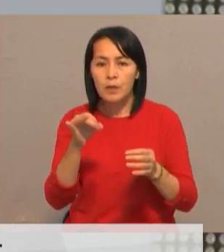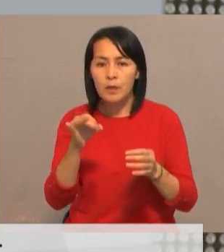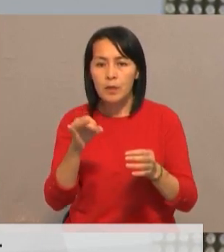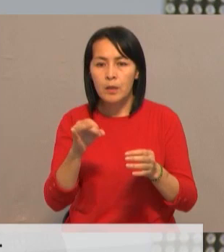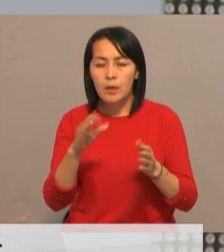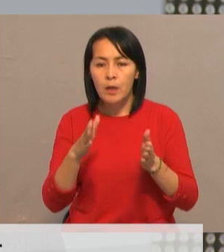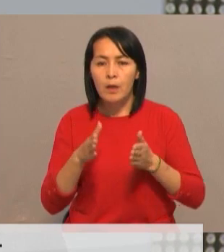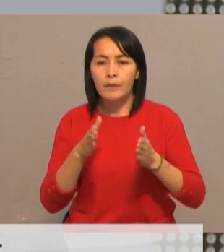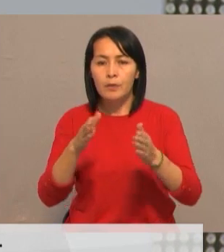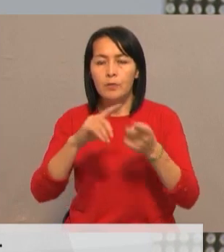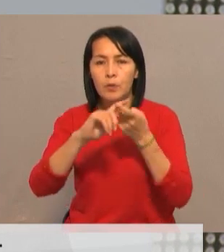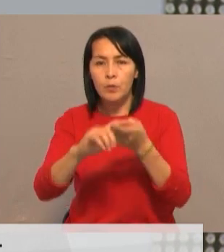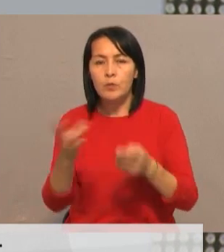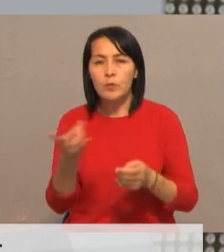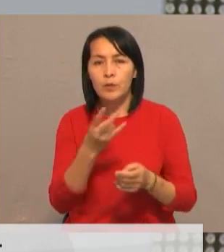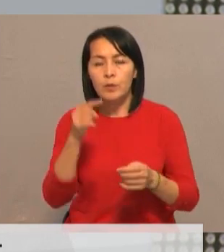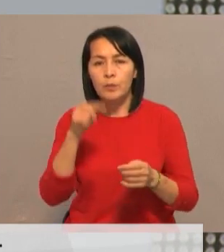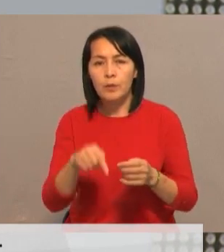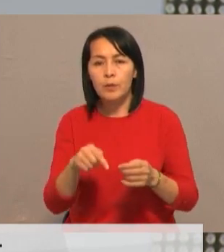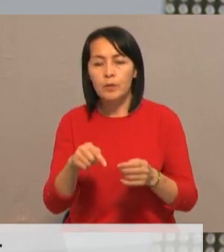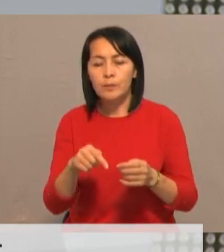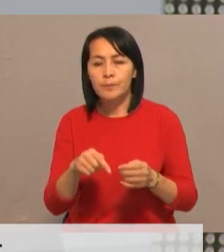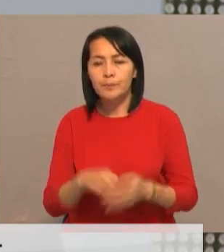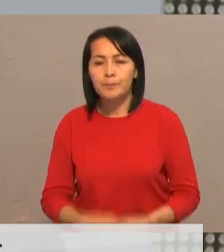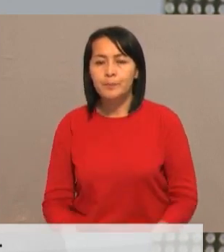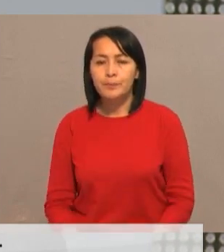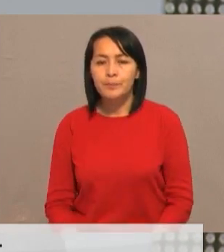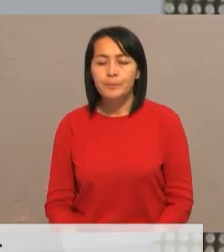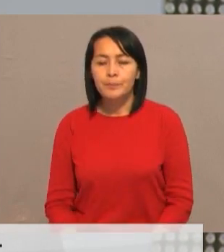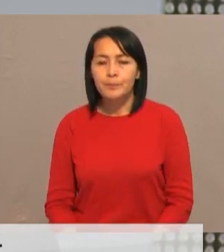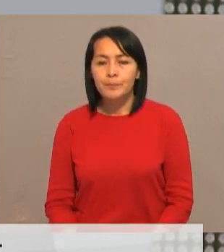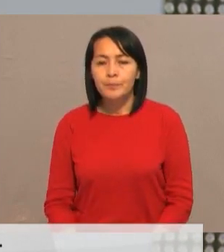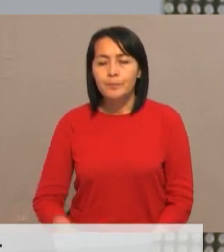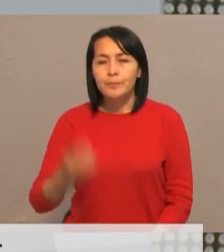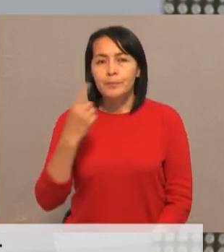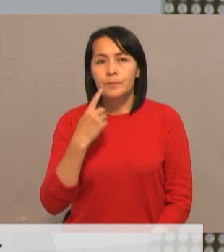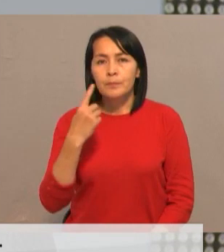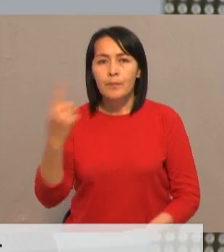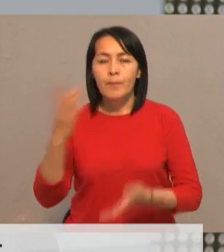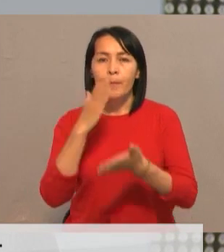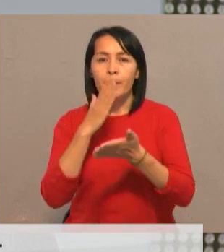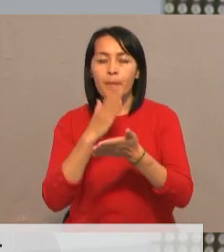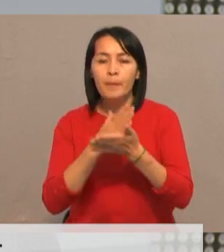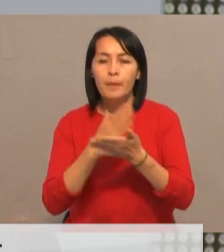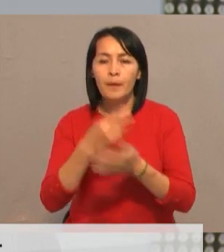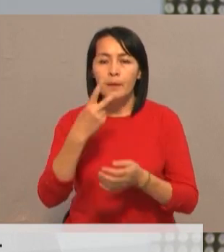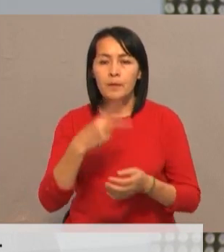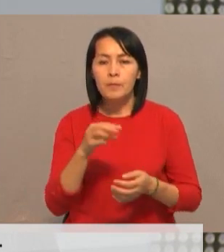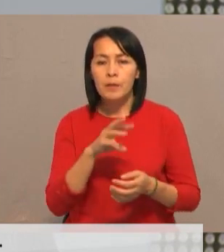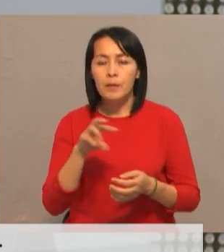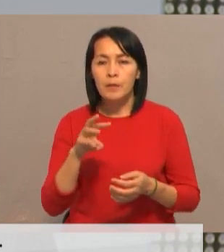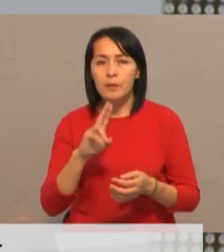Көксарай-Балтакөл автожолына қосу керек. Бұл екі ортада ара қашықтығы тікелей тартсақ 20